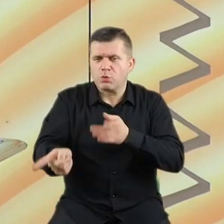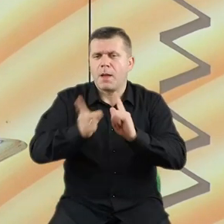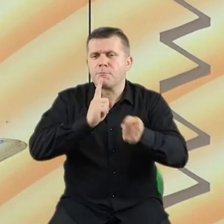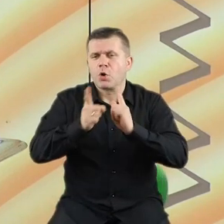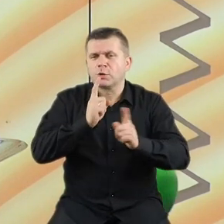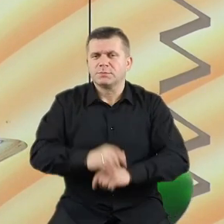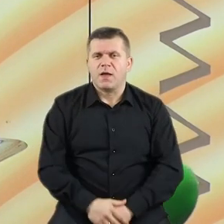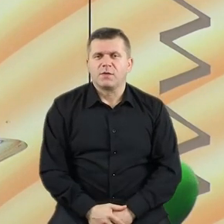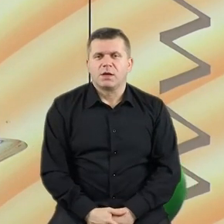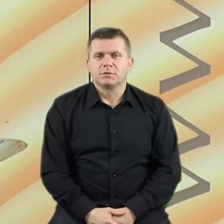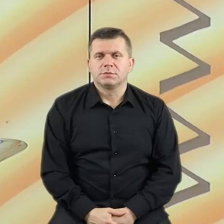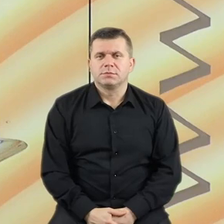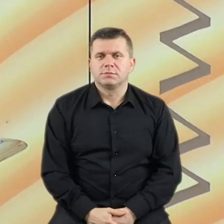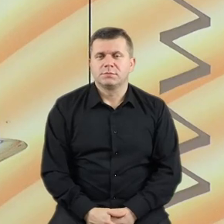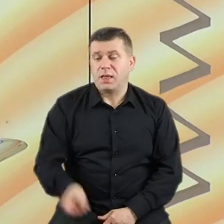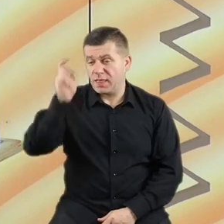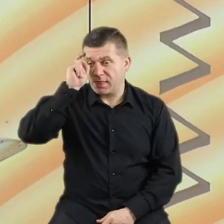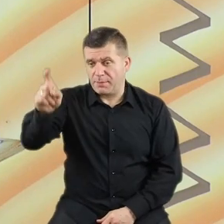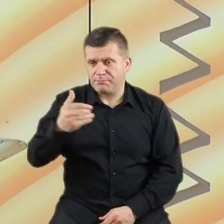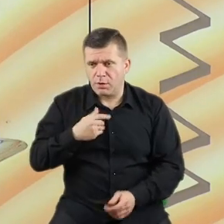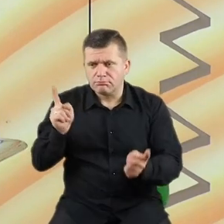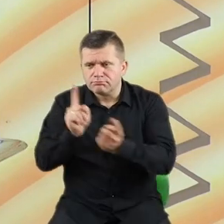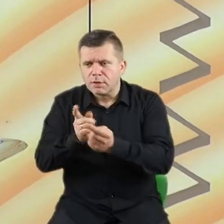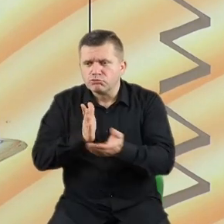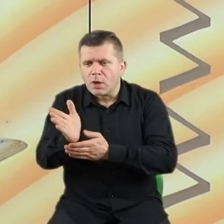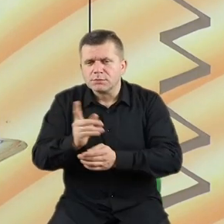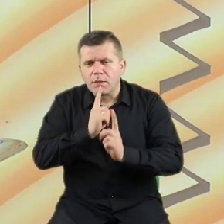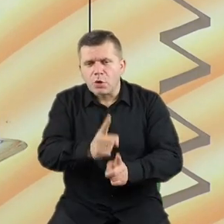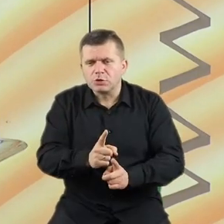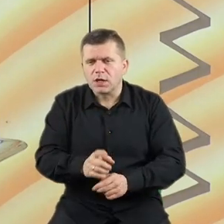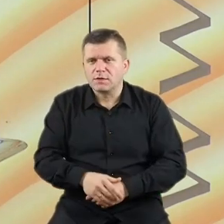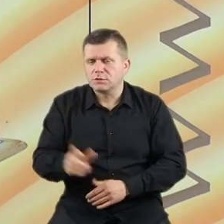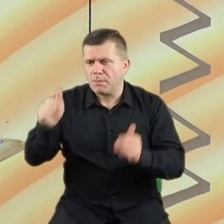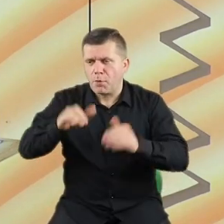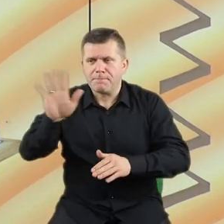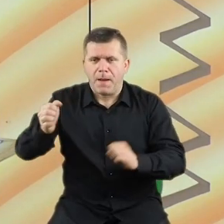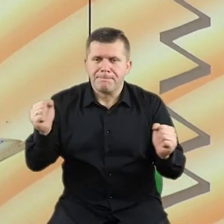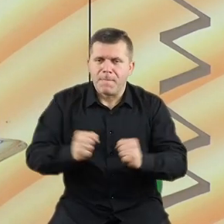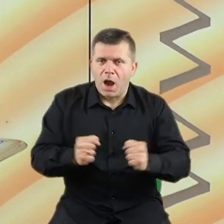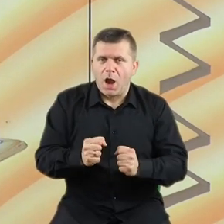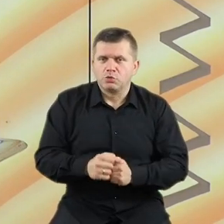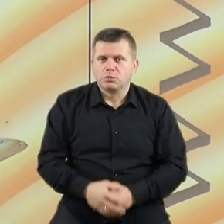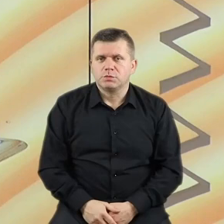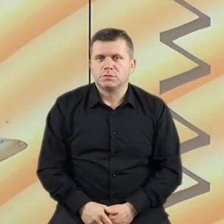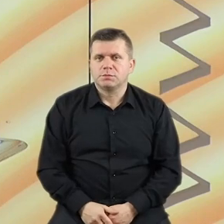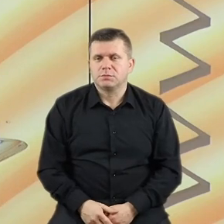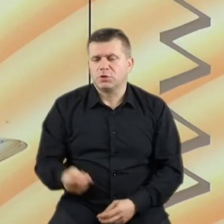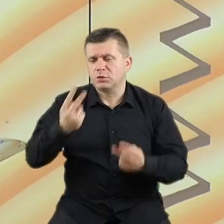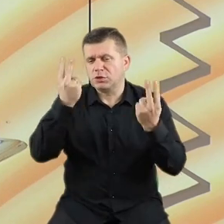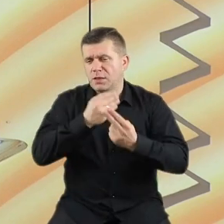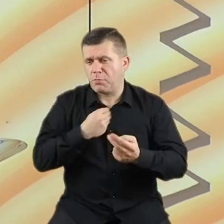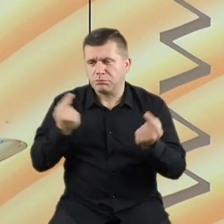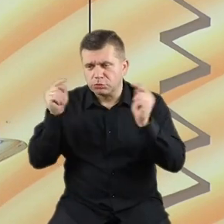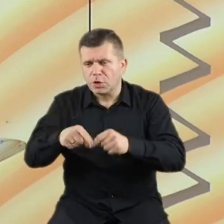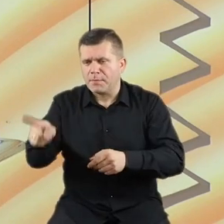porozmawiać, ponieważ Niemcy, do których docierałam przez pośrednictwo, mogli się bać, że przyjdzie polska dziennikarka